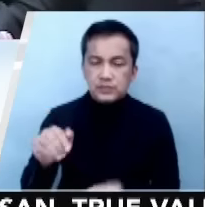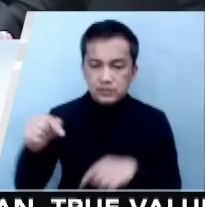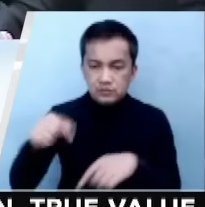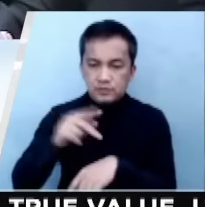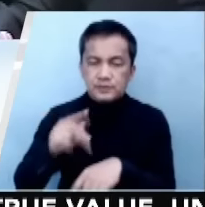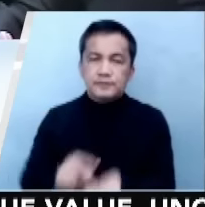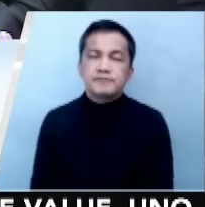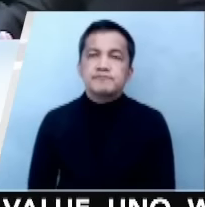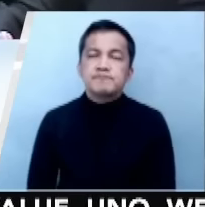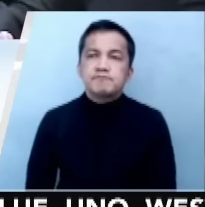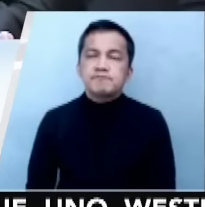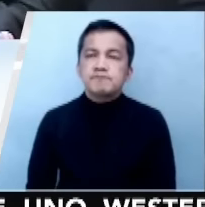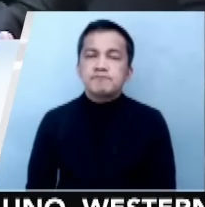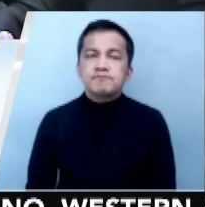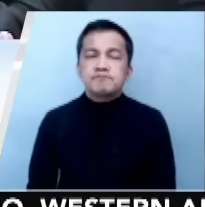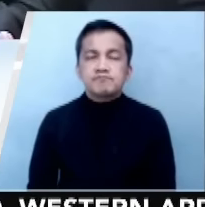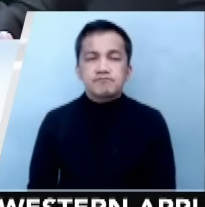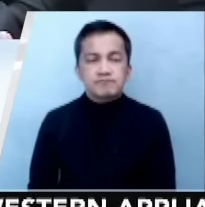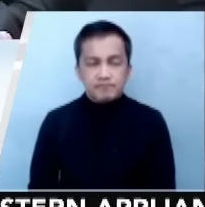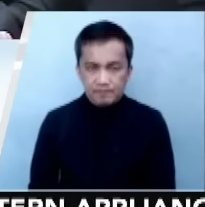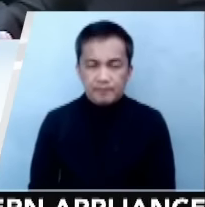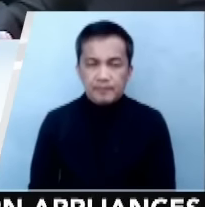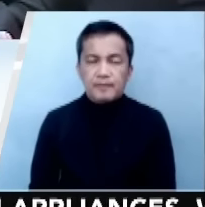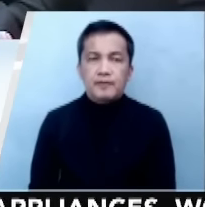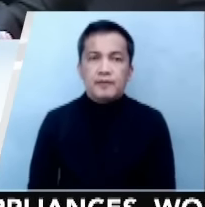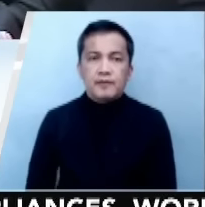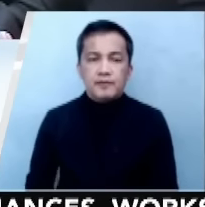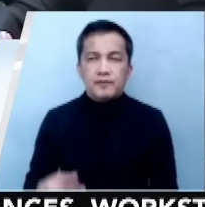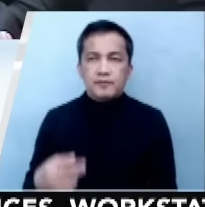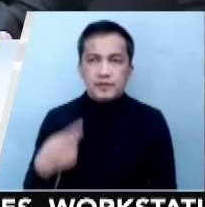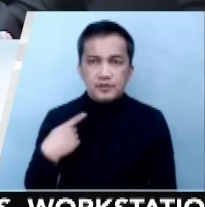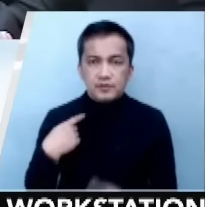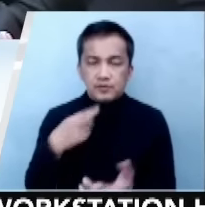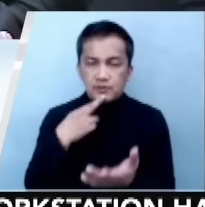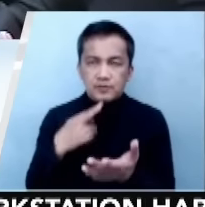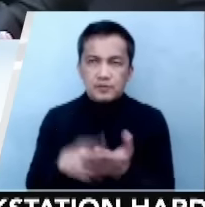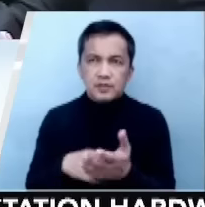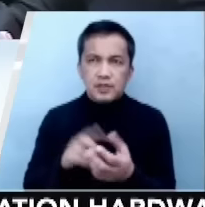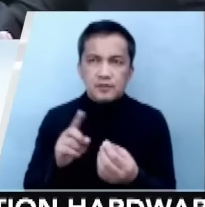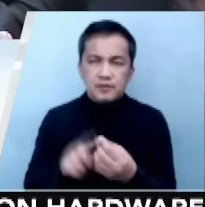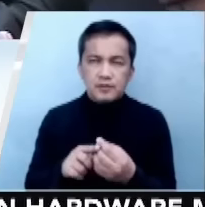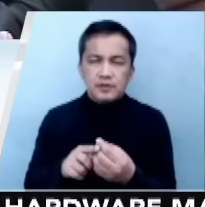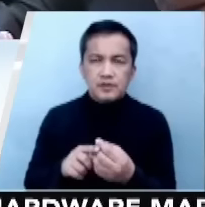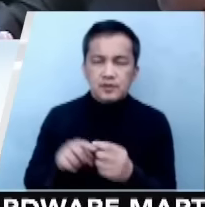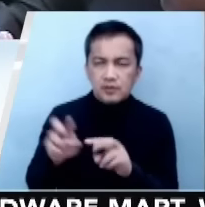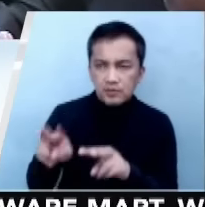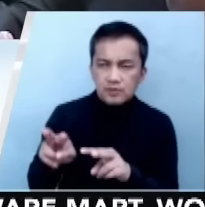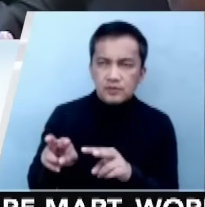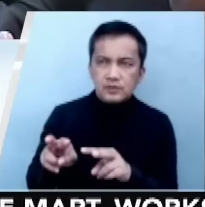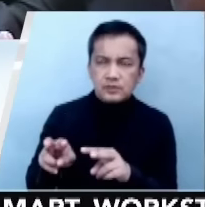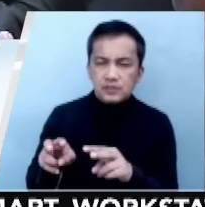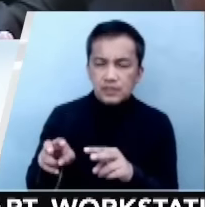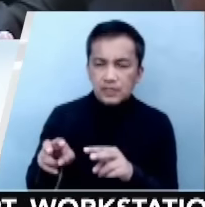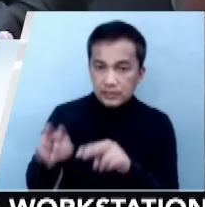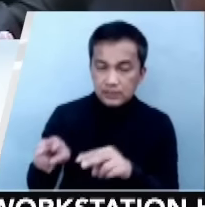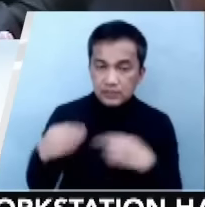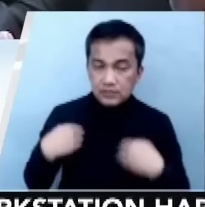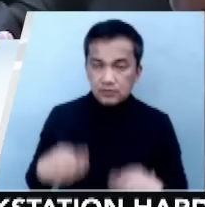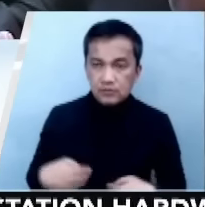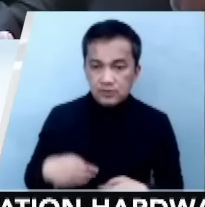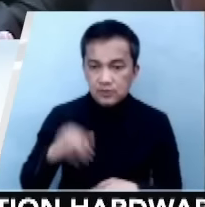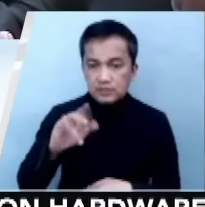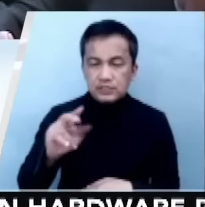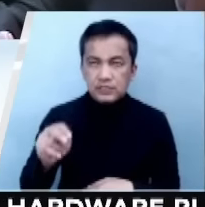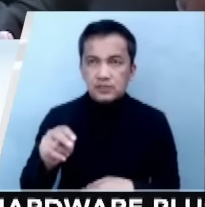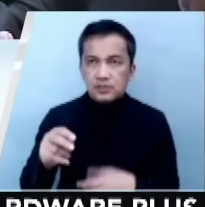Meron po ako ring ulat tungkol sa mga nakatanaw ng ng katawan ni Jeline at buong buo ang kanyang